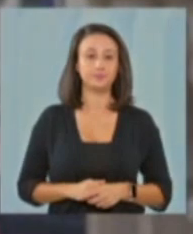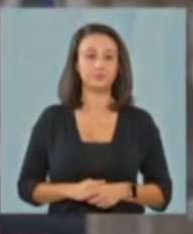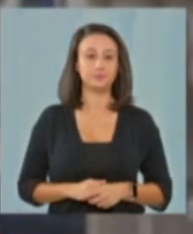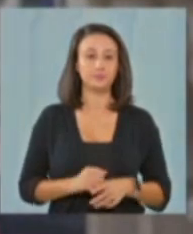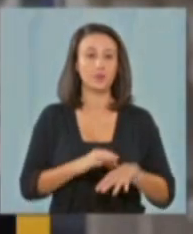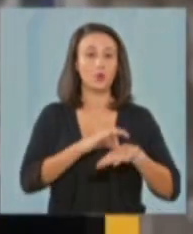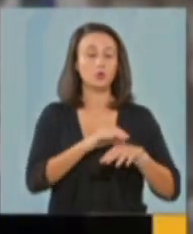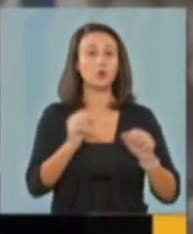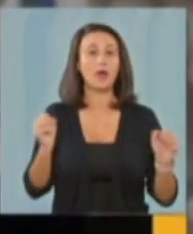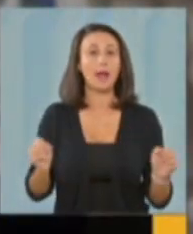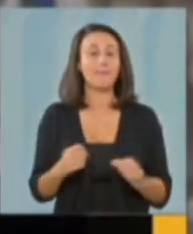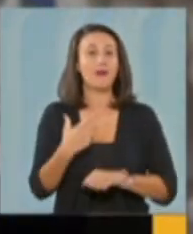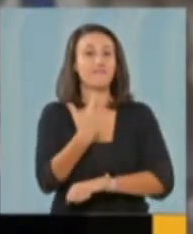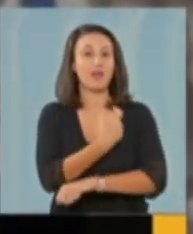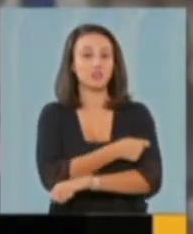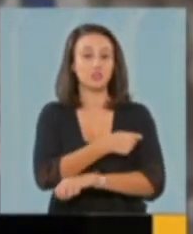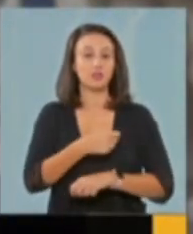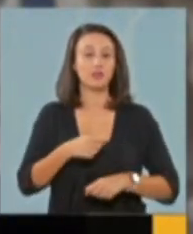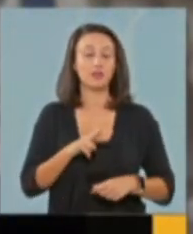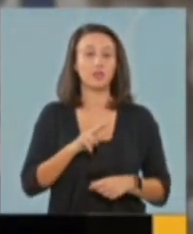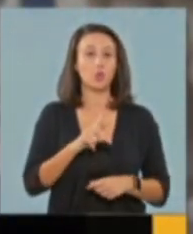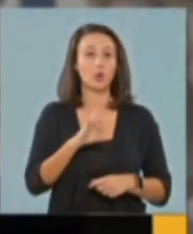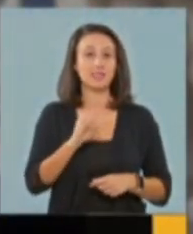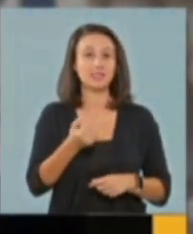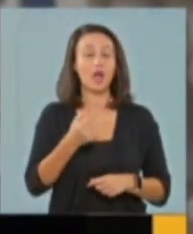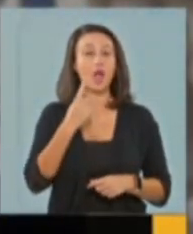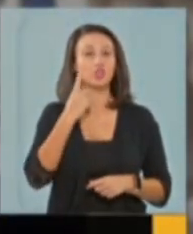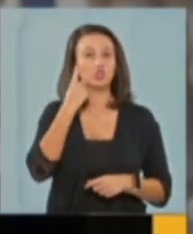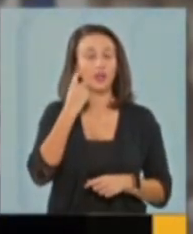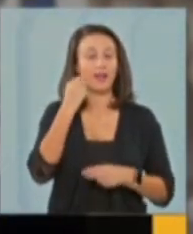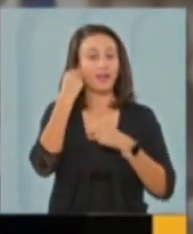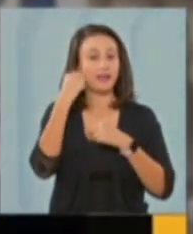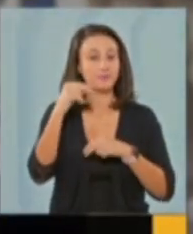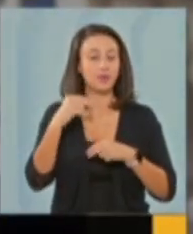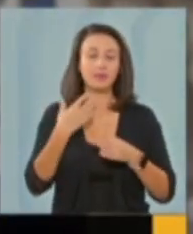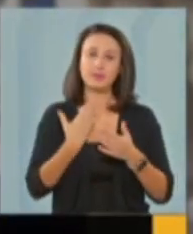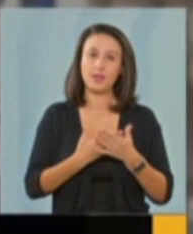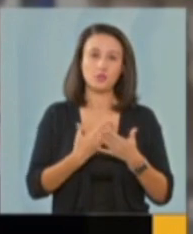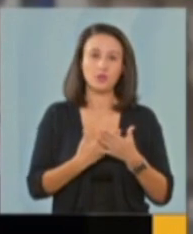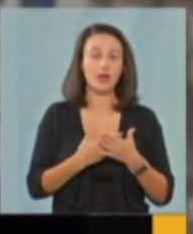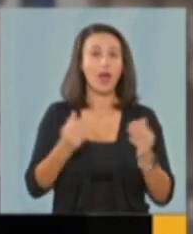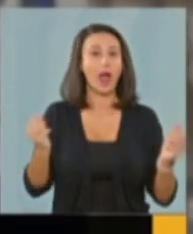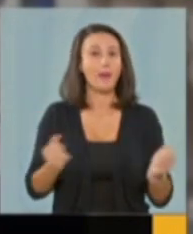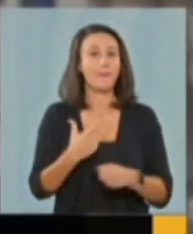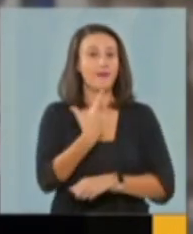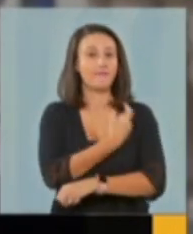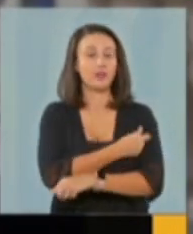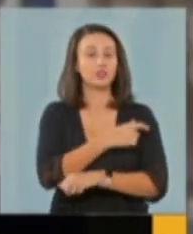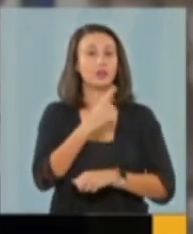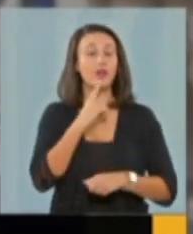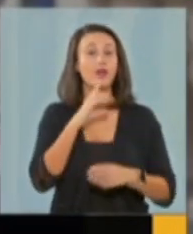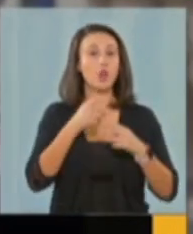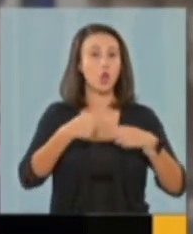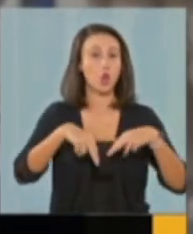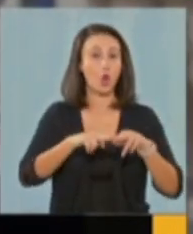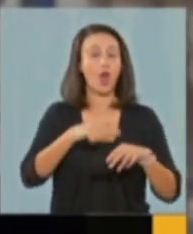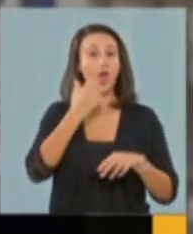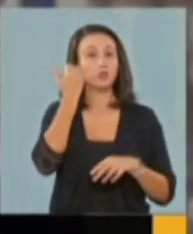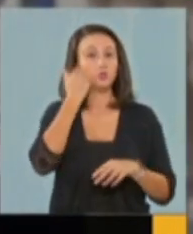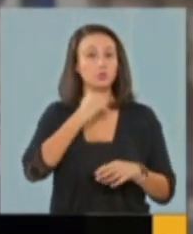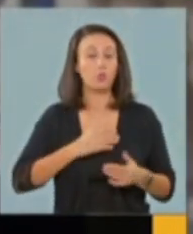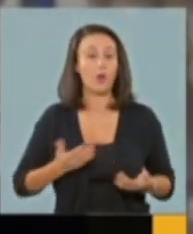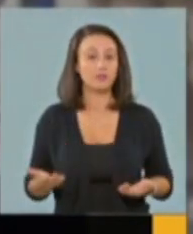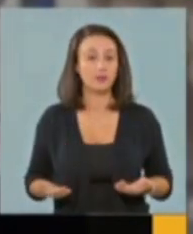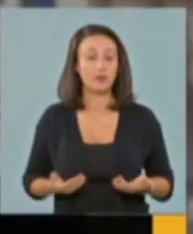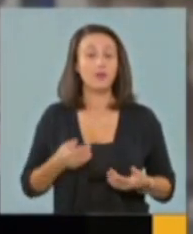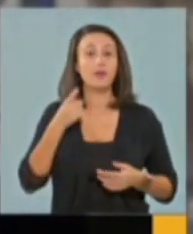coordonatorul campaniei de vaccinare Valeriu Gheorghiță a încercat să explice motivele pentru care campania de vaccinare din țara noastră a eșuat